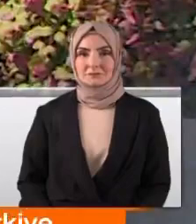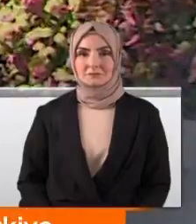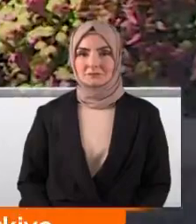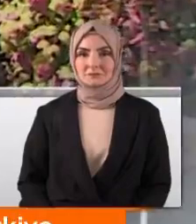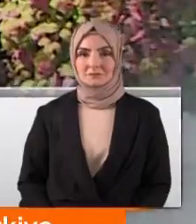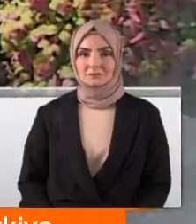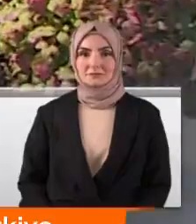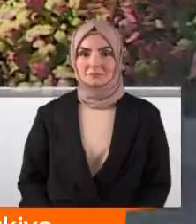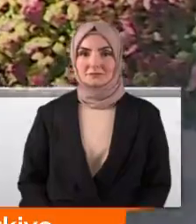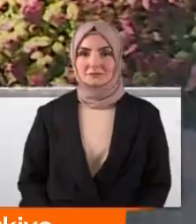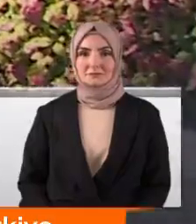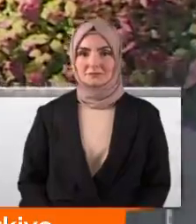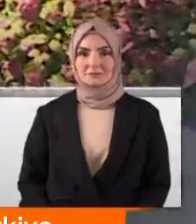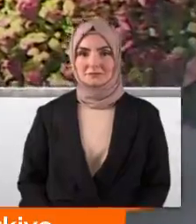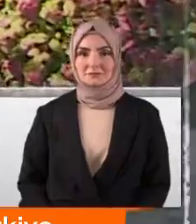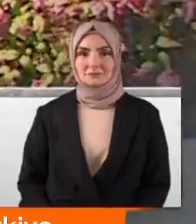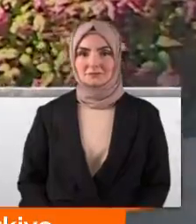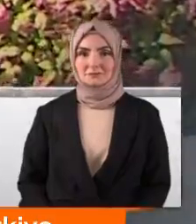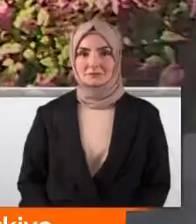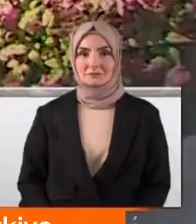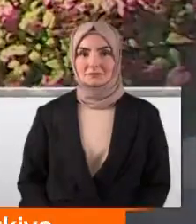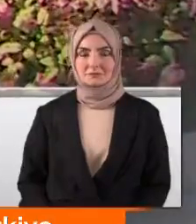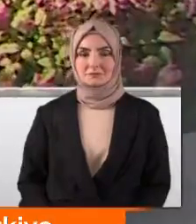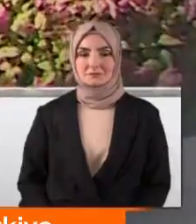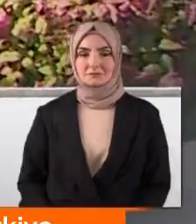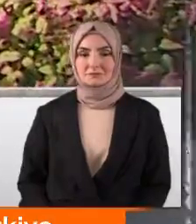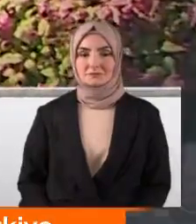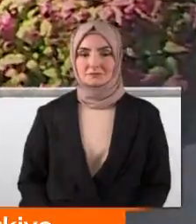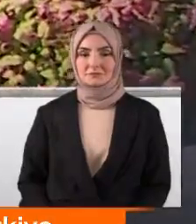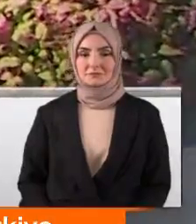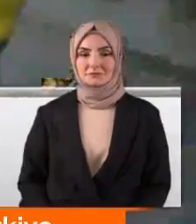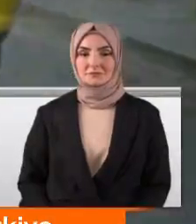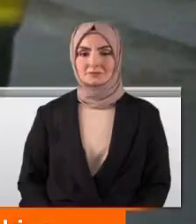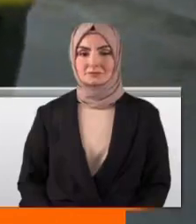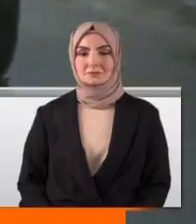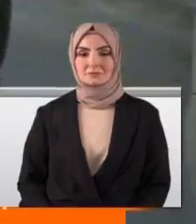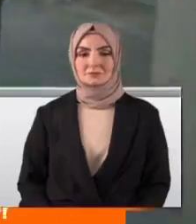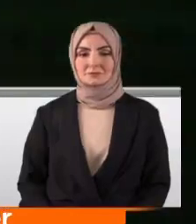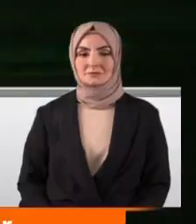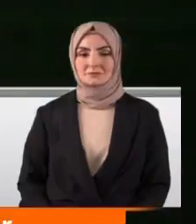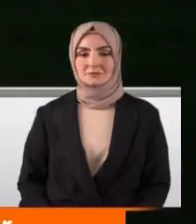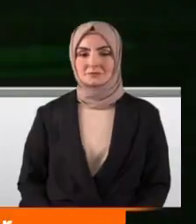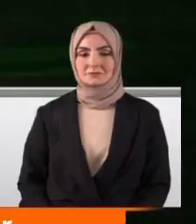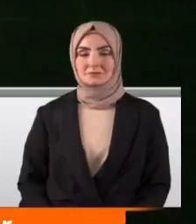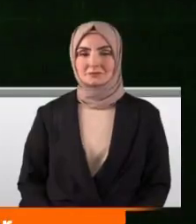Allah nasıl yazdığını ben de anlamadım. 400 liradan açıldı. Hani benim suçum yok yani. Tek suç taksimetre mi yani?